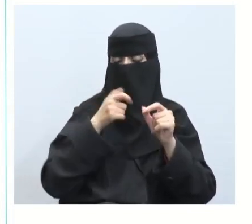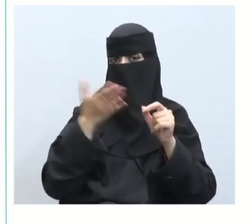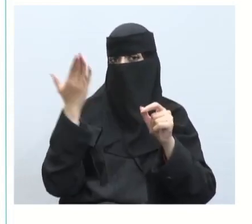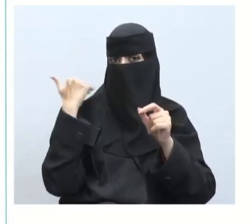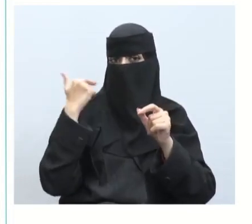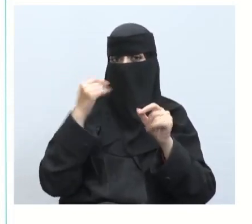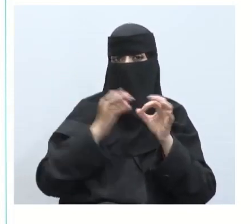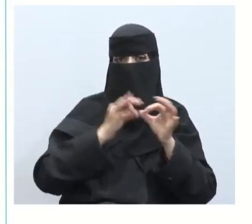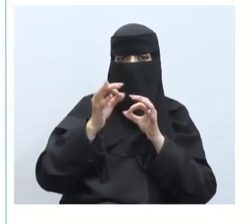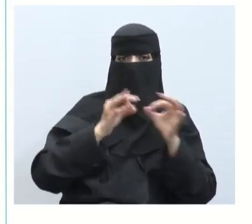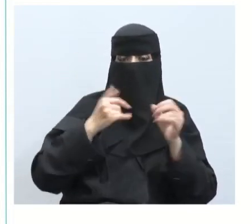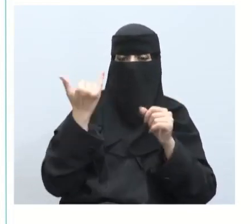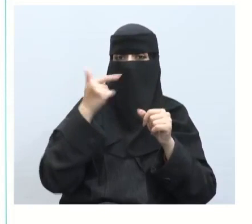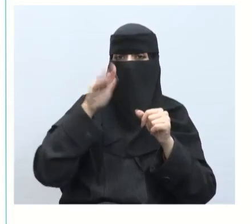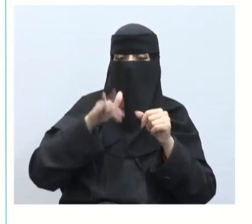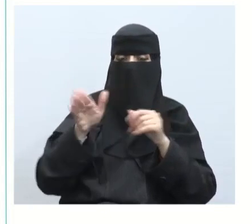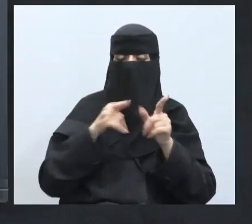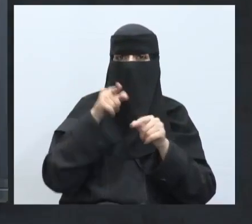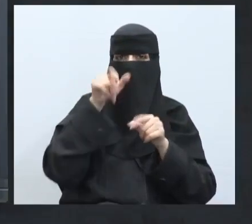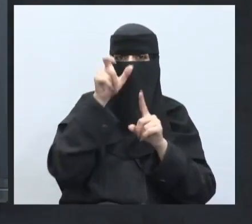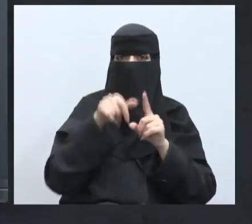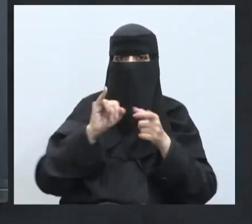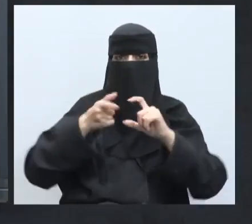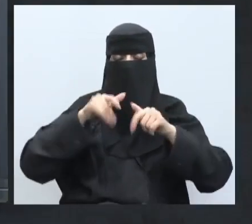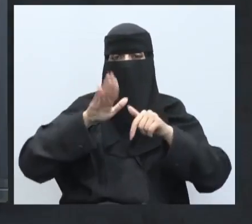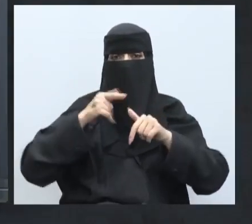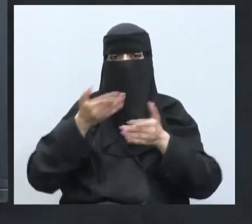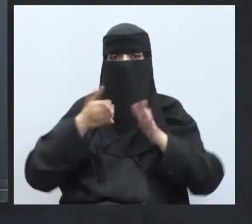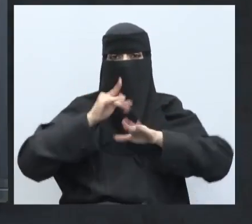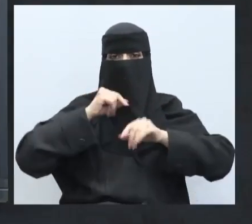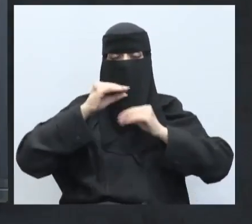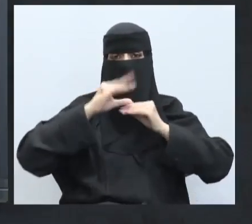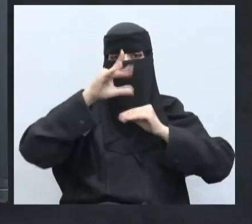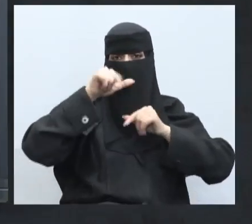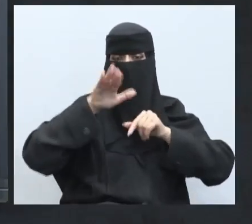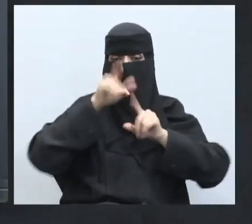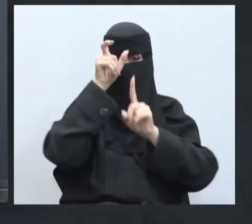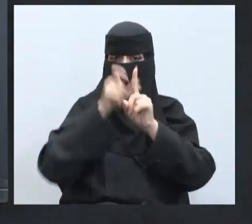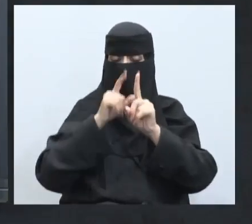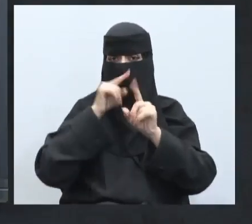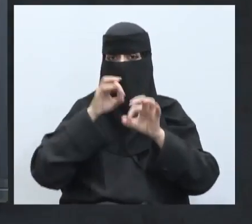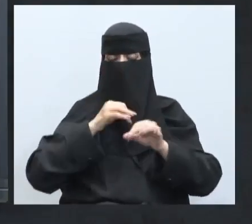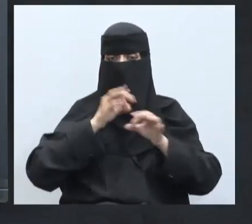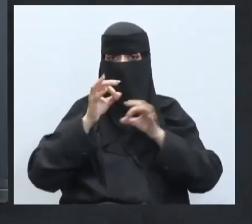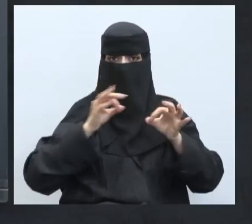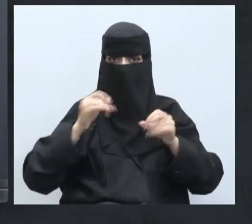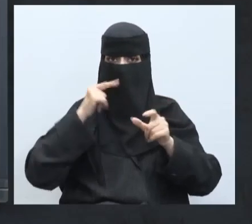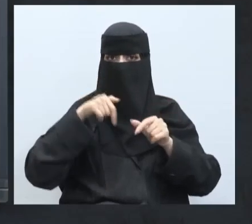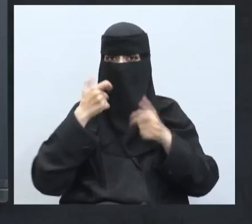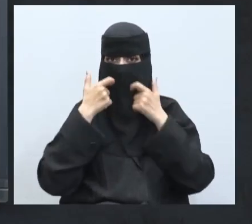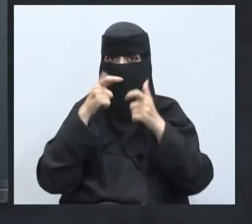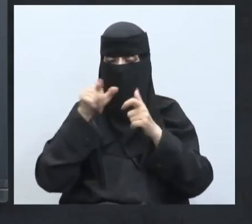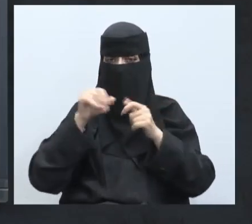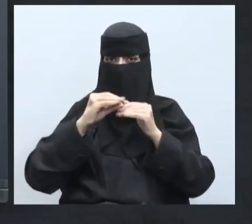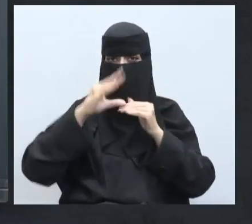ان التخطيط مهم للمنظمه مهم ايضا للمشاريع مهم للموظفين لابد ان يكون كتخطيط نظرنا الى